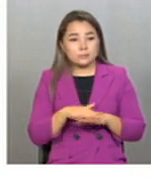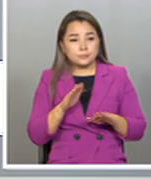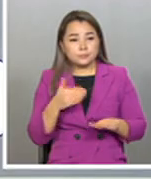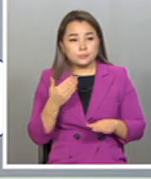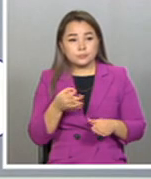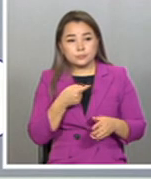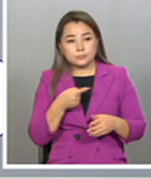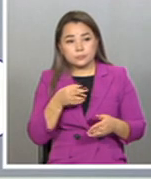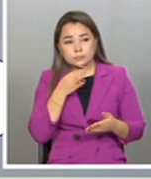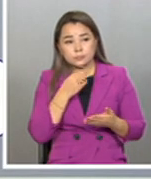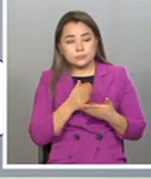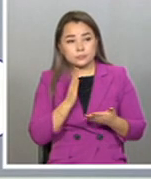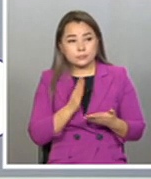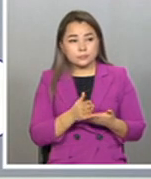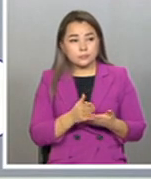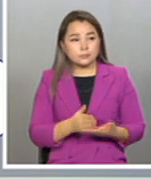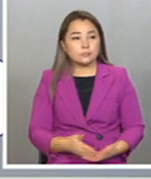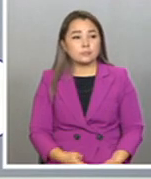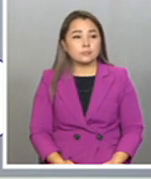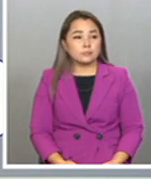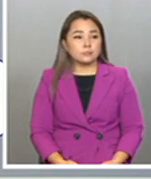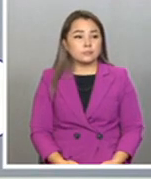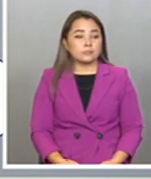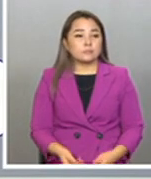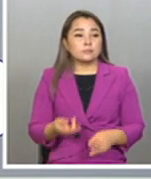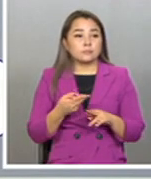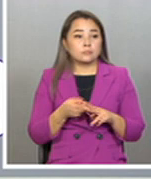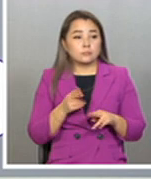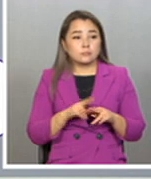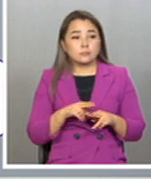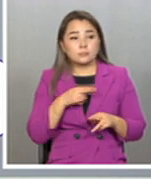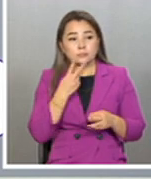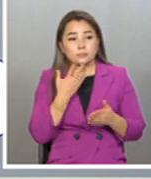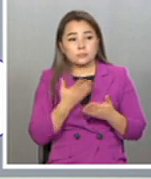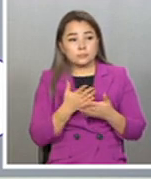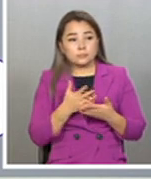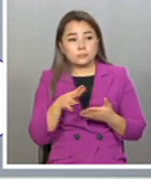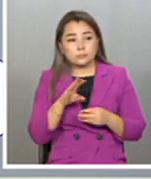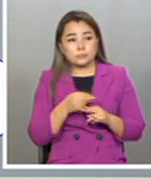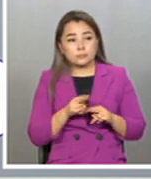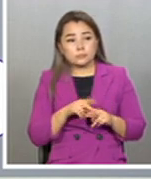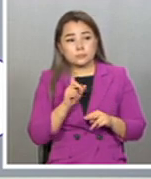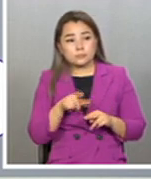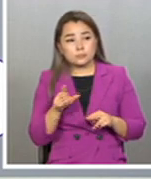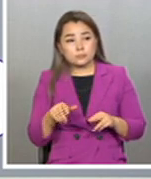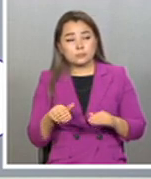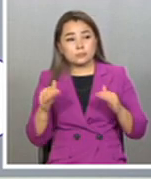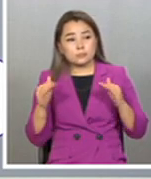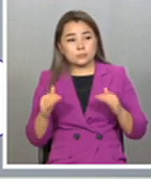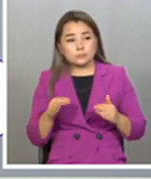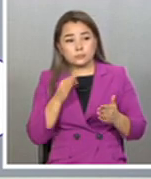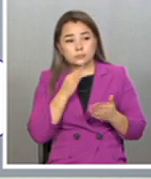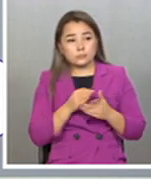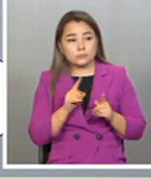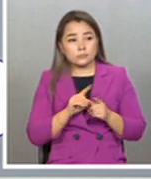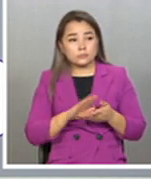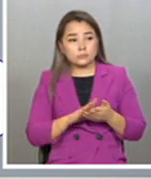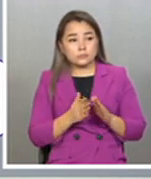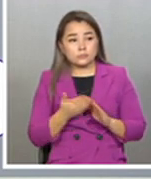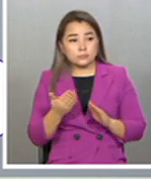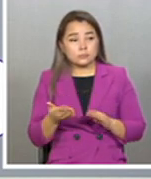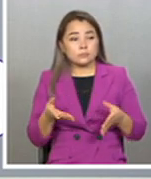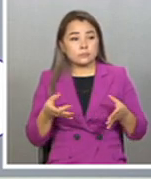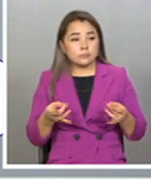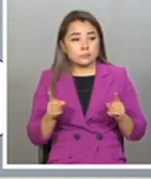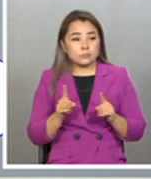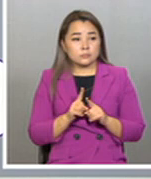тигізеді. Мына суреттерден бақылағандарымыздай, адамның төмен ауа ылғалдылығы кезінде микрожарықшақтар және ылғалдылықтың